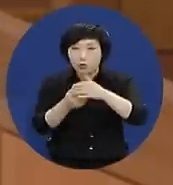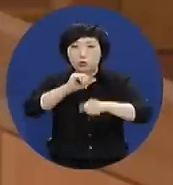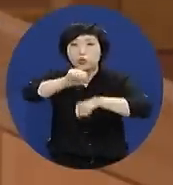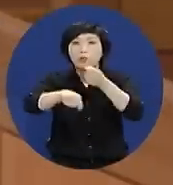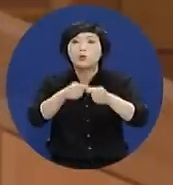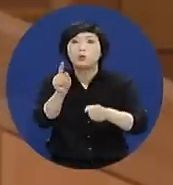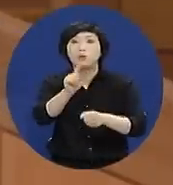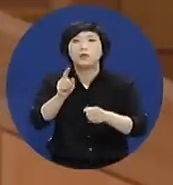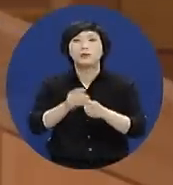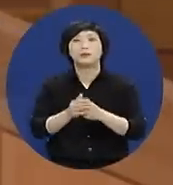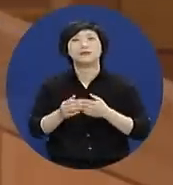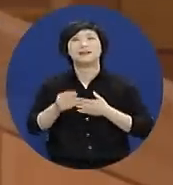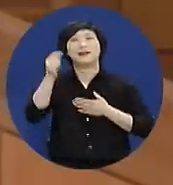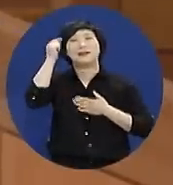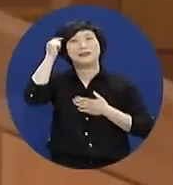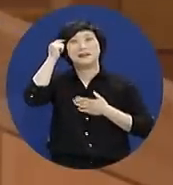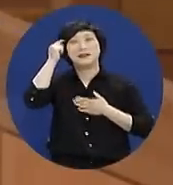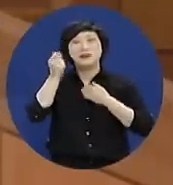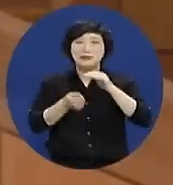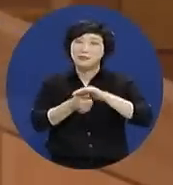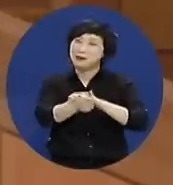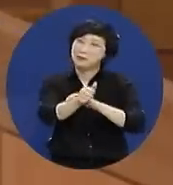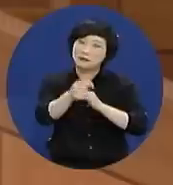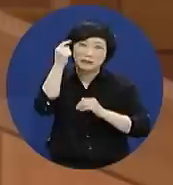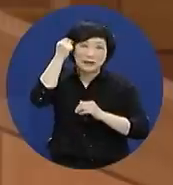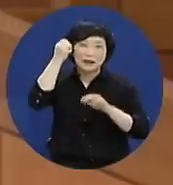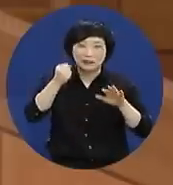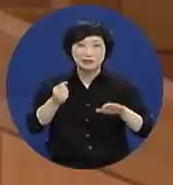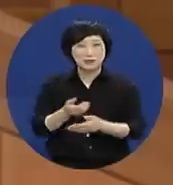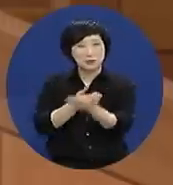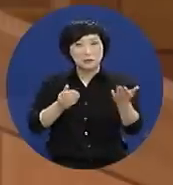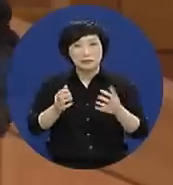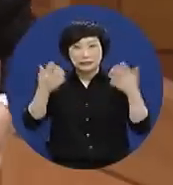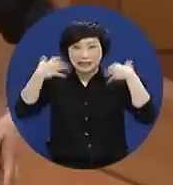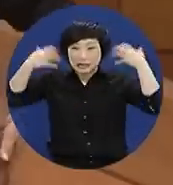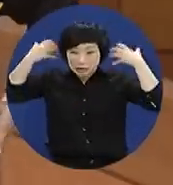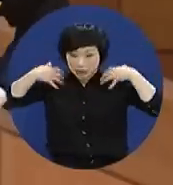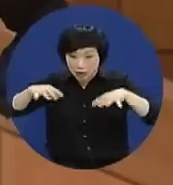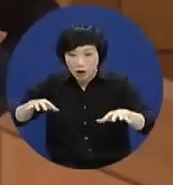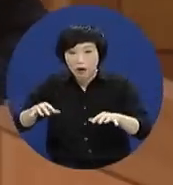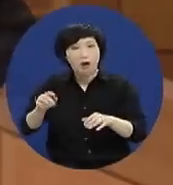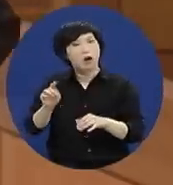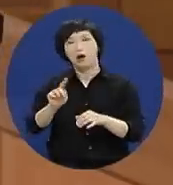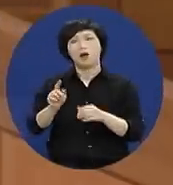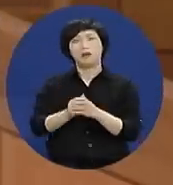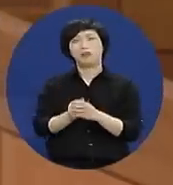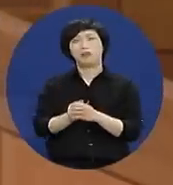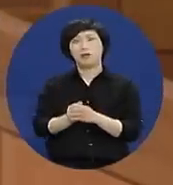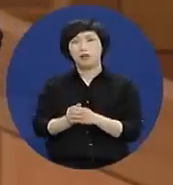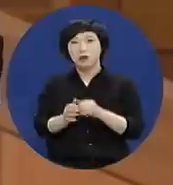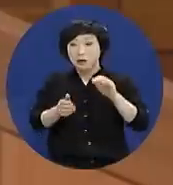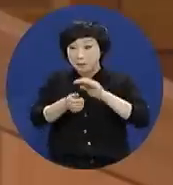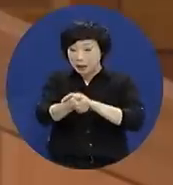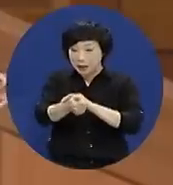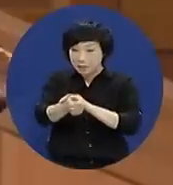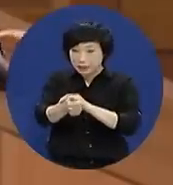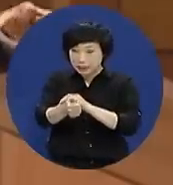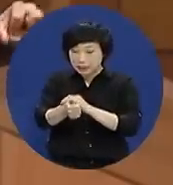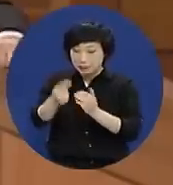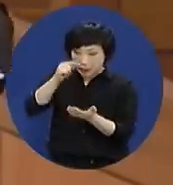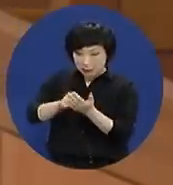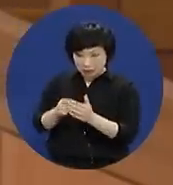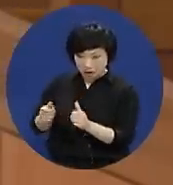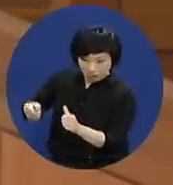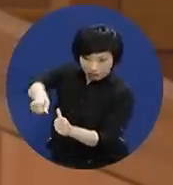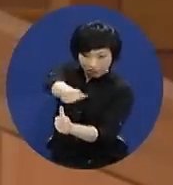捕食動物ですライオントラなどは1度蛇